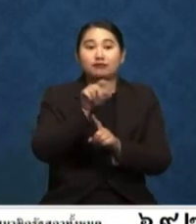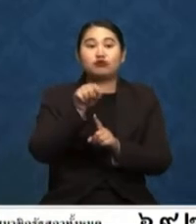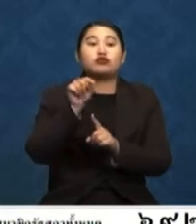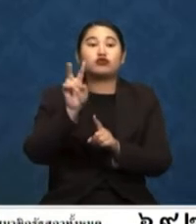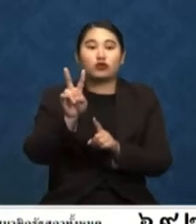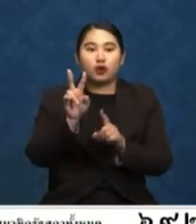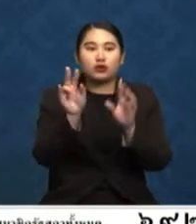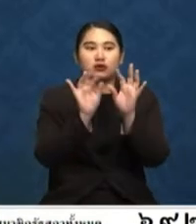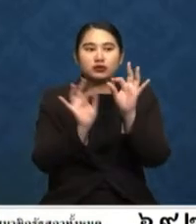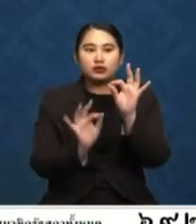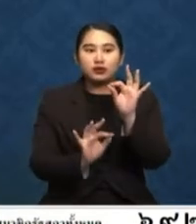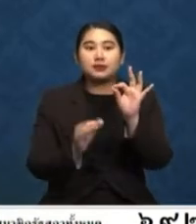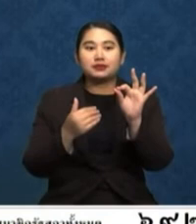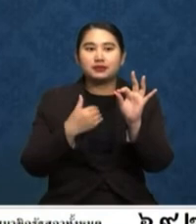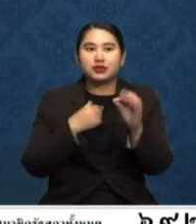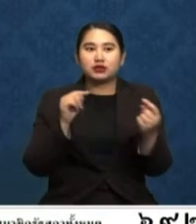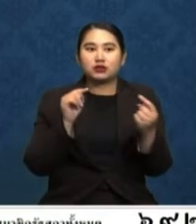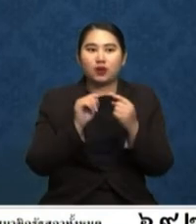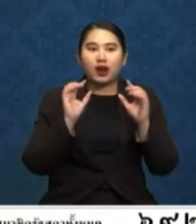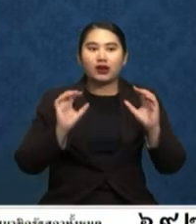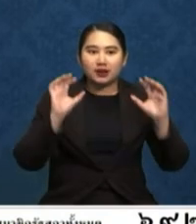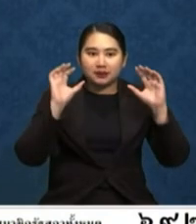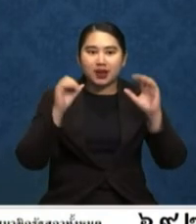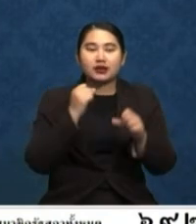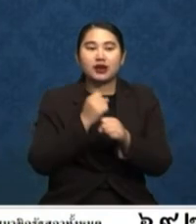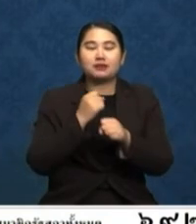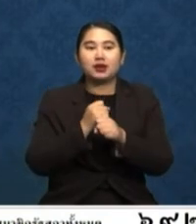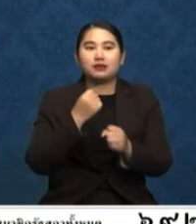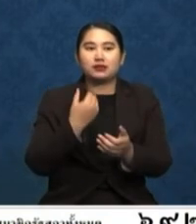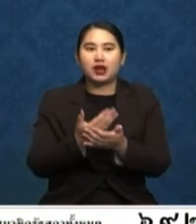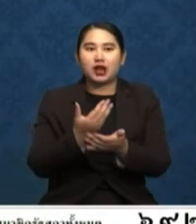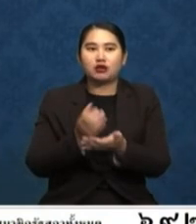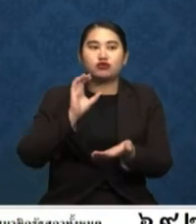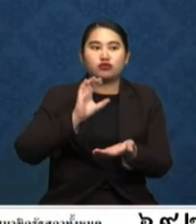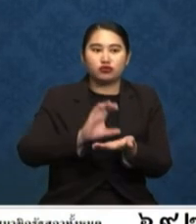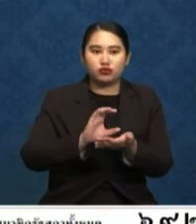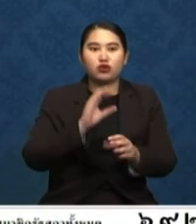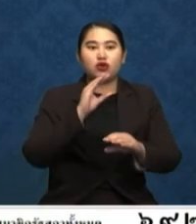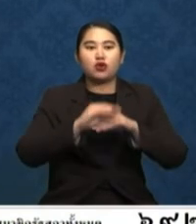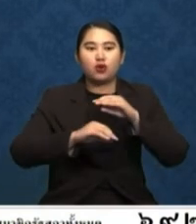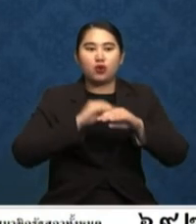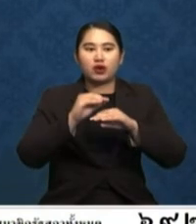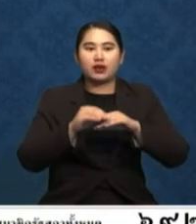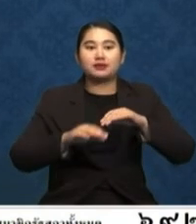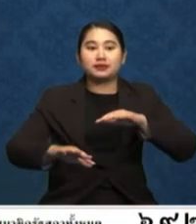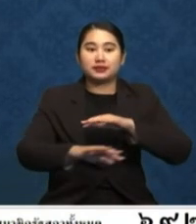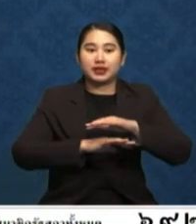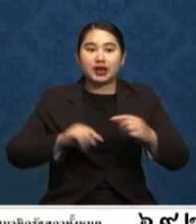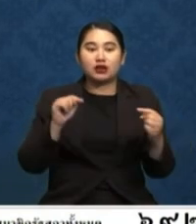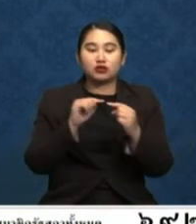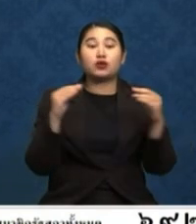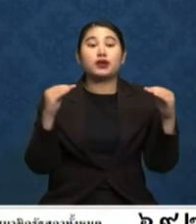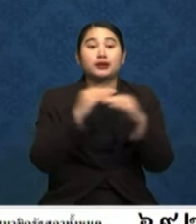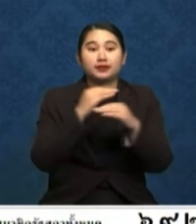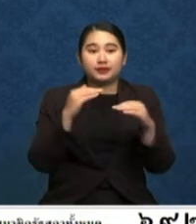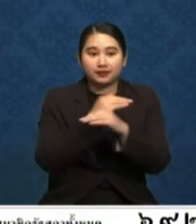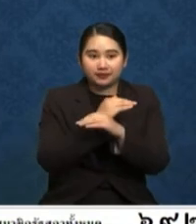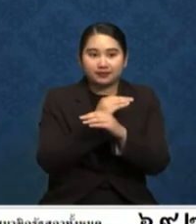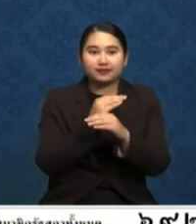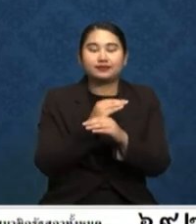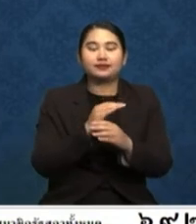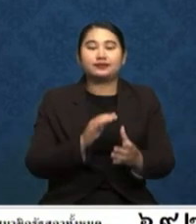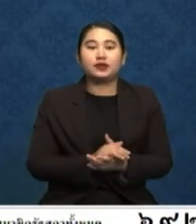เขียนเอาไว้นะคะว่ารัฐบาลจะเดินหน้าลงทุนพัฒนาโครงสร้างพื้นฐานด้านคมนาคมขนาด